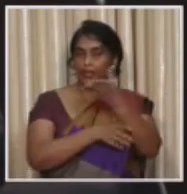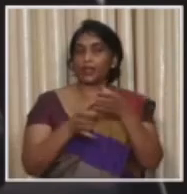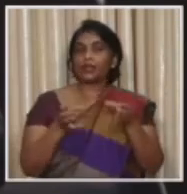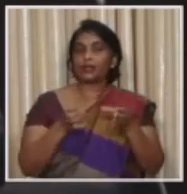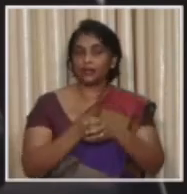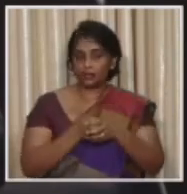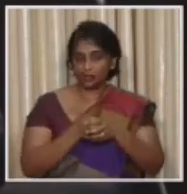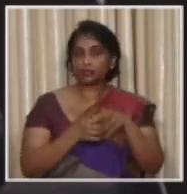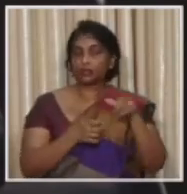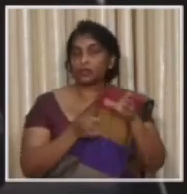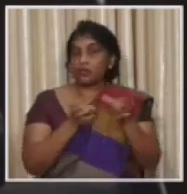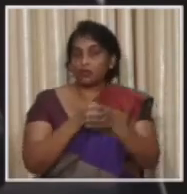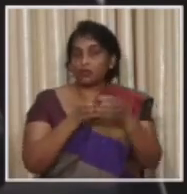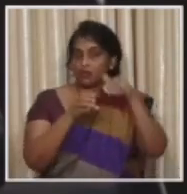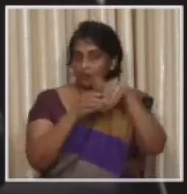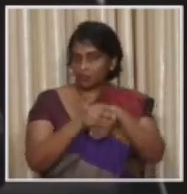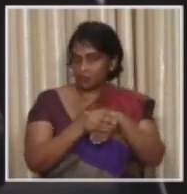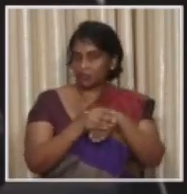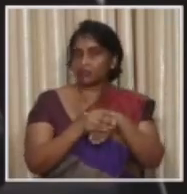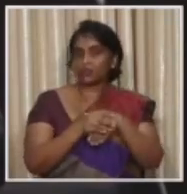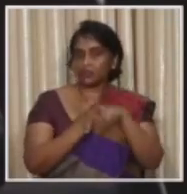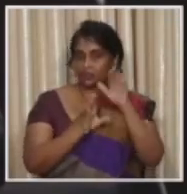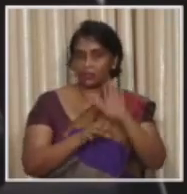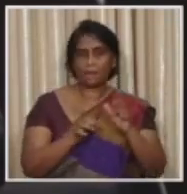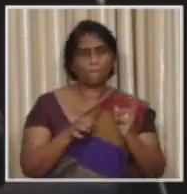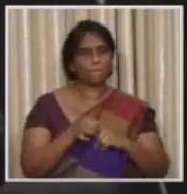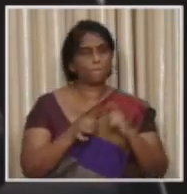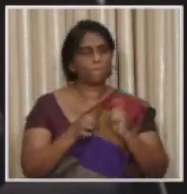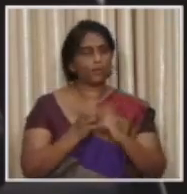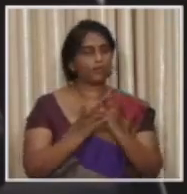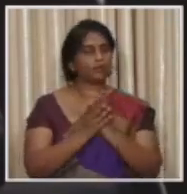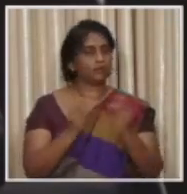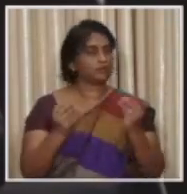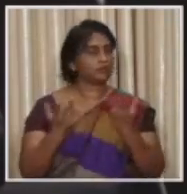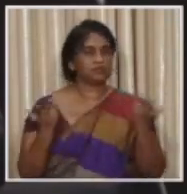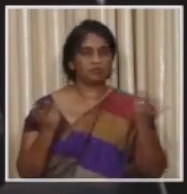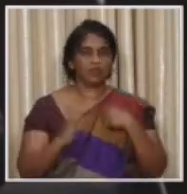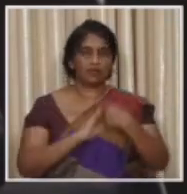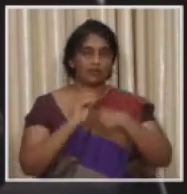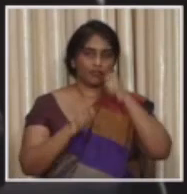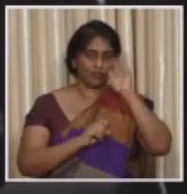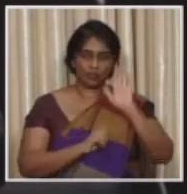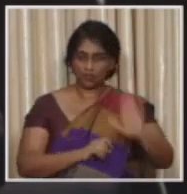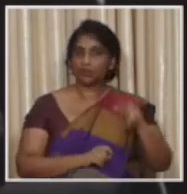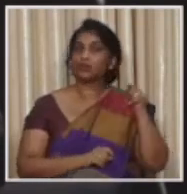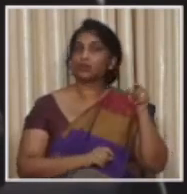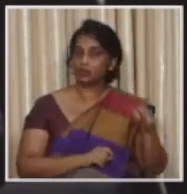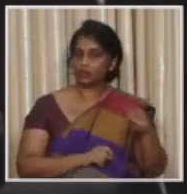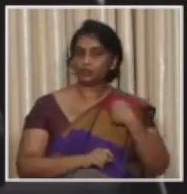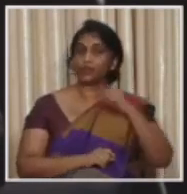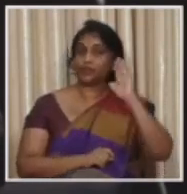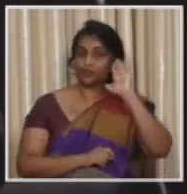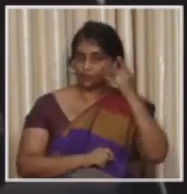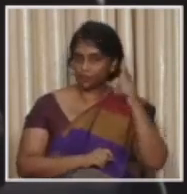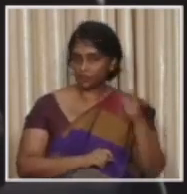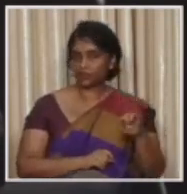ඉන්න මේ කණ්ඩායම් අතර තියෙන මේ ප්‍රශ්න ටික විසඳන්න හම්බෙන්නේ රටේ ජනතාව වෙනුවෙන්. ඒ නිසා අපි